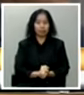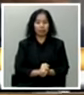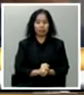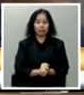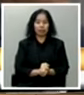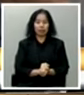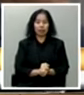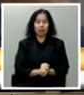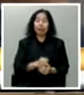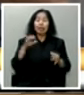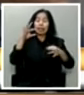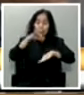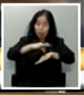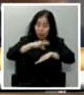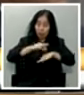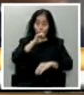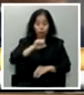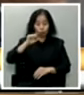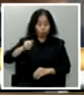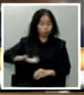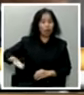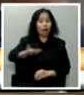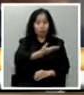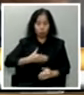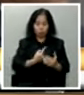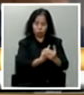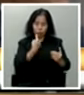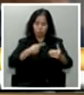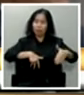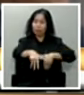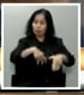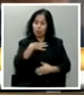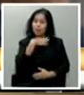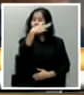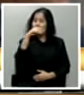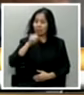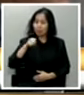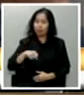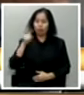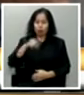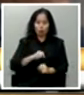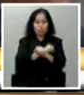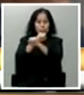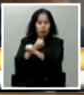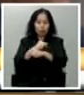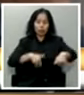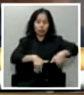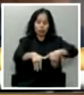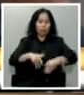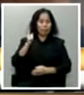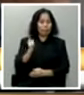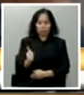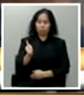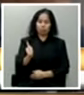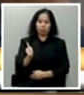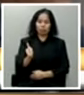ในนามของสภาผู้แทนราษฎรเราที่เราเป็นตัวแทนพี่น้องประชาชนเข้ามาเนี่ยเราปกป้องประโยชน์ของพี่น้องประชาชนเป็นหลักครับ